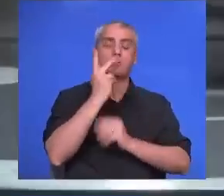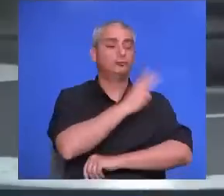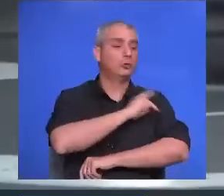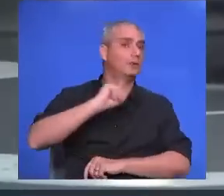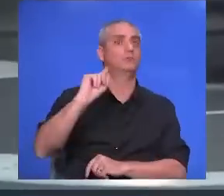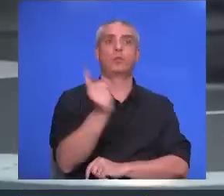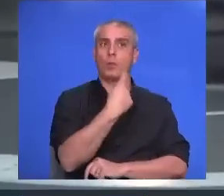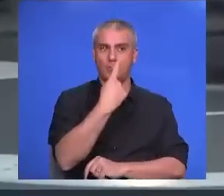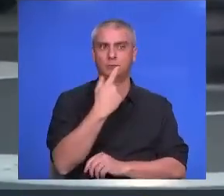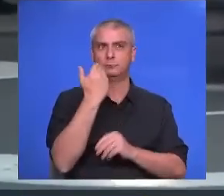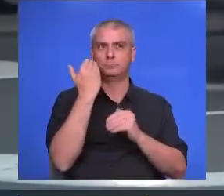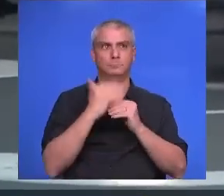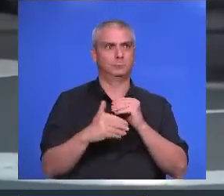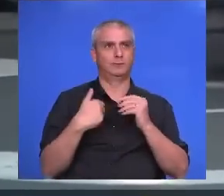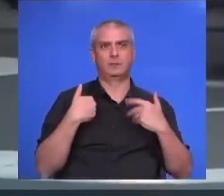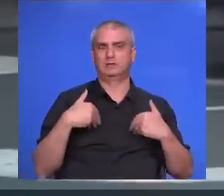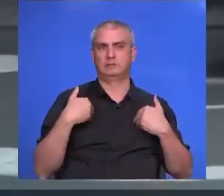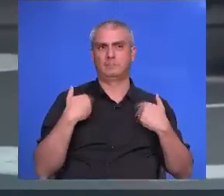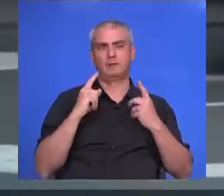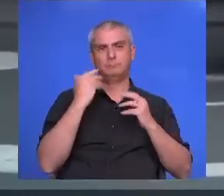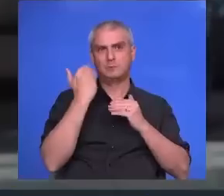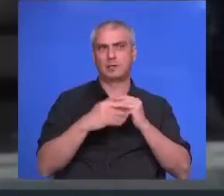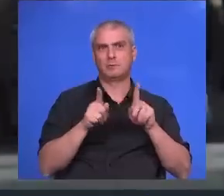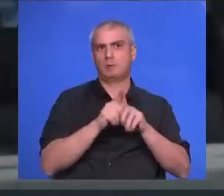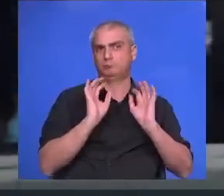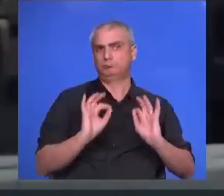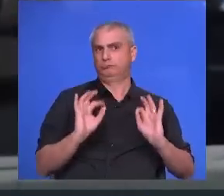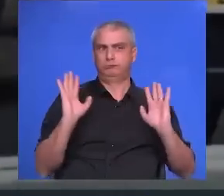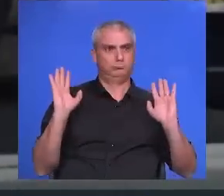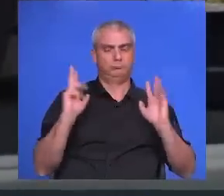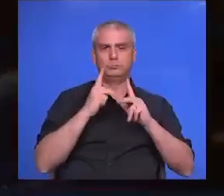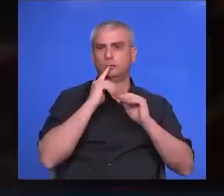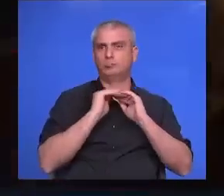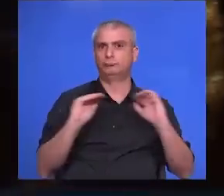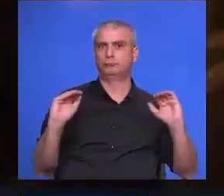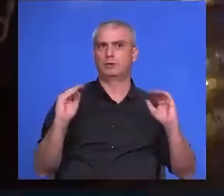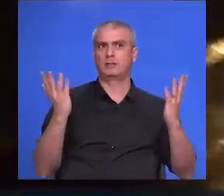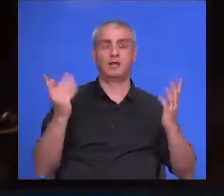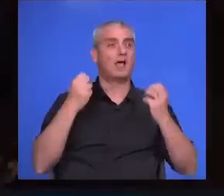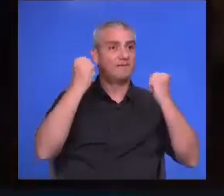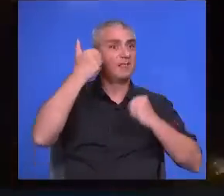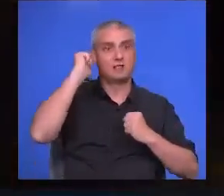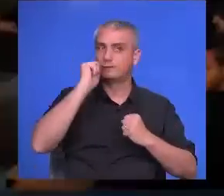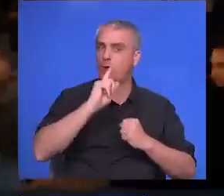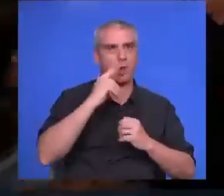השוטרים, ובסופו של דבר אני שמח שהאירוע הסתיים כמו שהסתיים, בצורה שקטה יחסית. ההפגנה אתמול